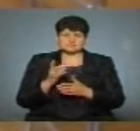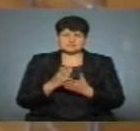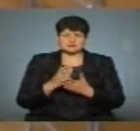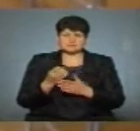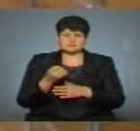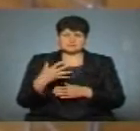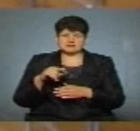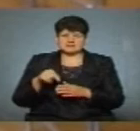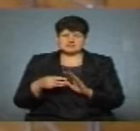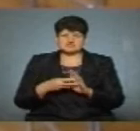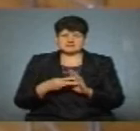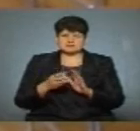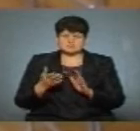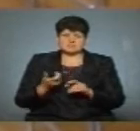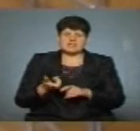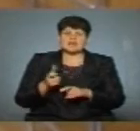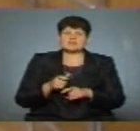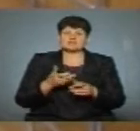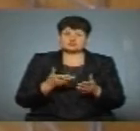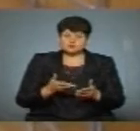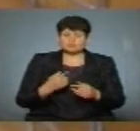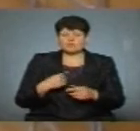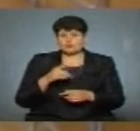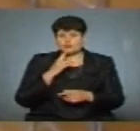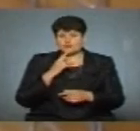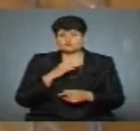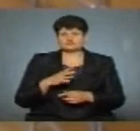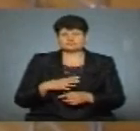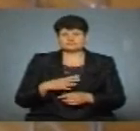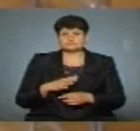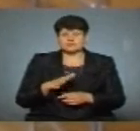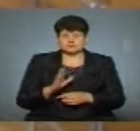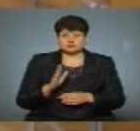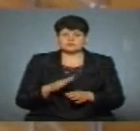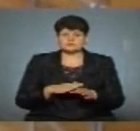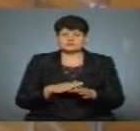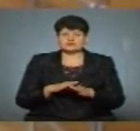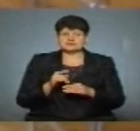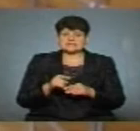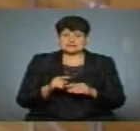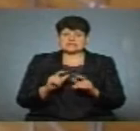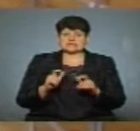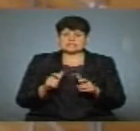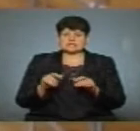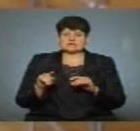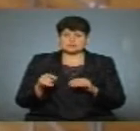показник 15,8, тобто перевищує. Тому ми поки що причікуємо і будемо дотримуватися тих карантинних вимог, які були